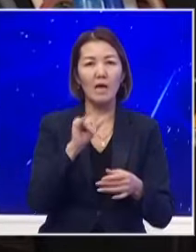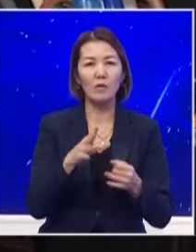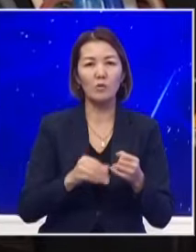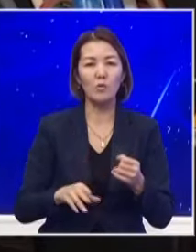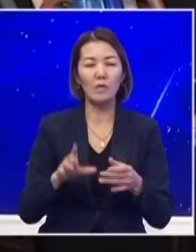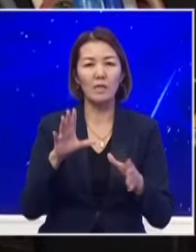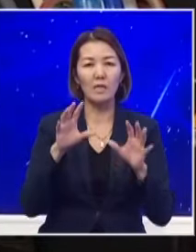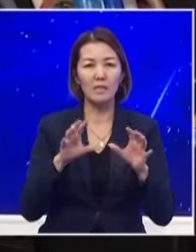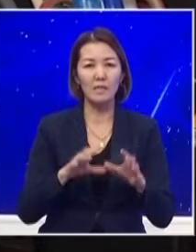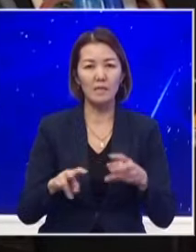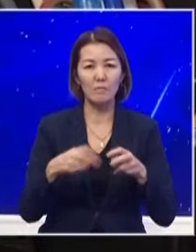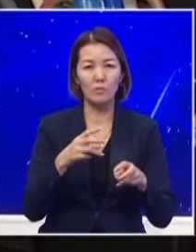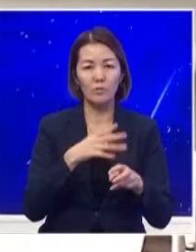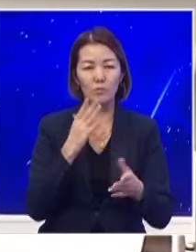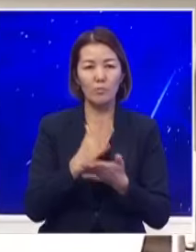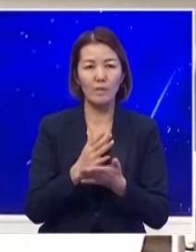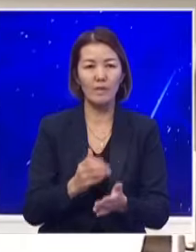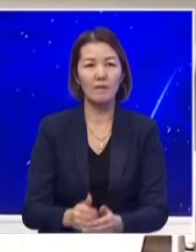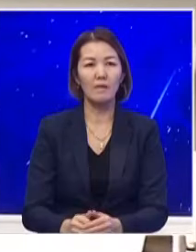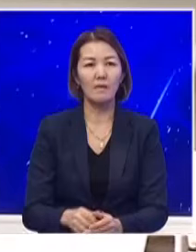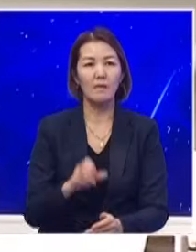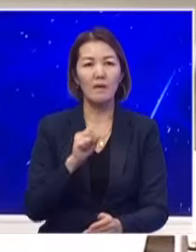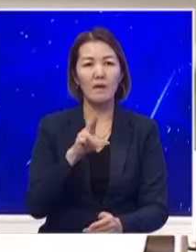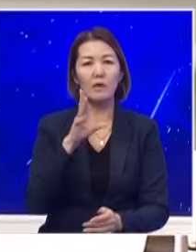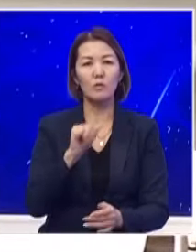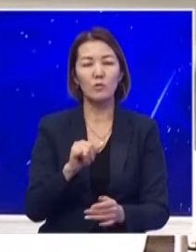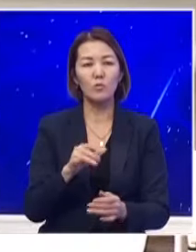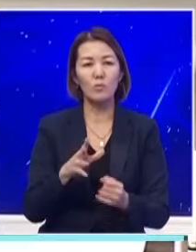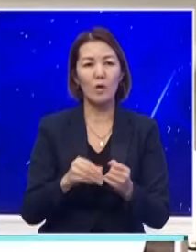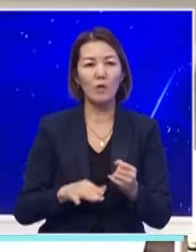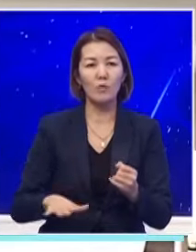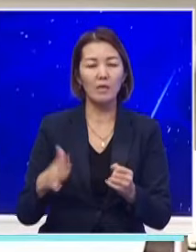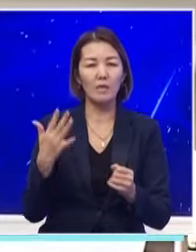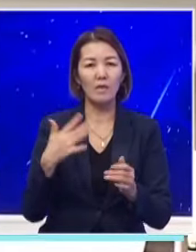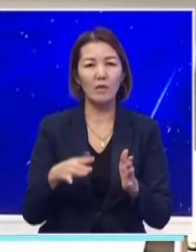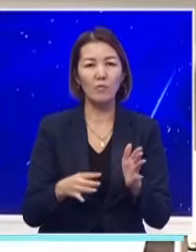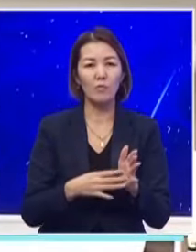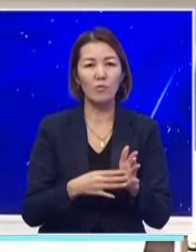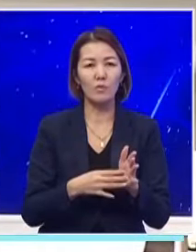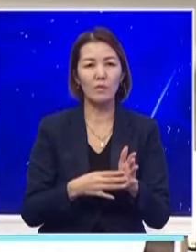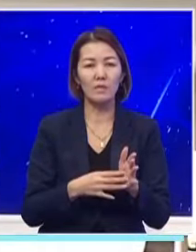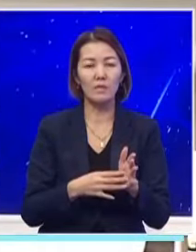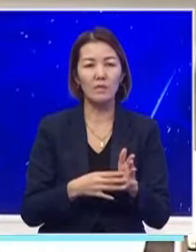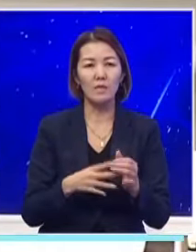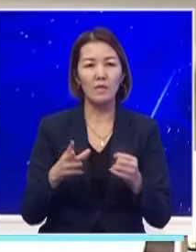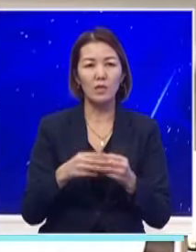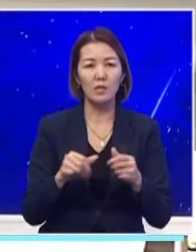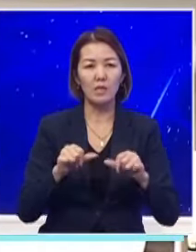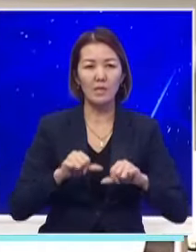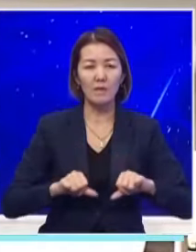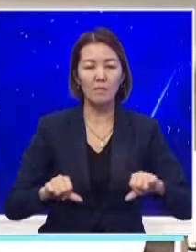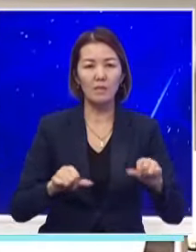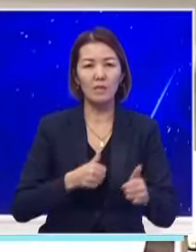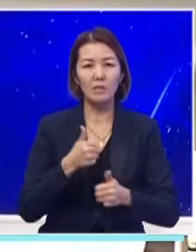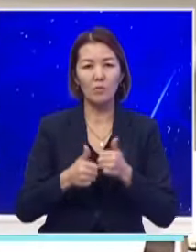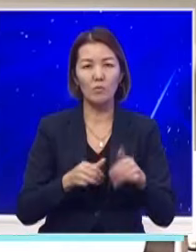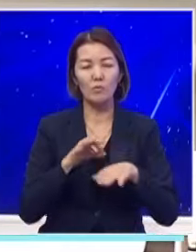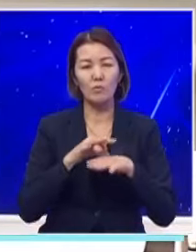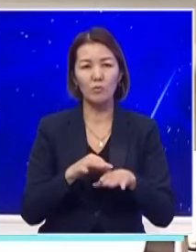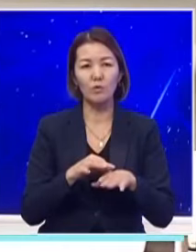жер заңнамасының бұзылуы. Ақсу ауданында 59 лотқа жер комиссиясы конкурс өткізіп,